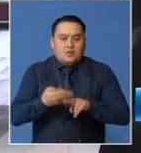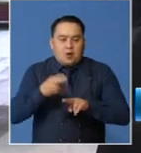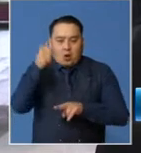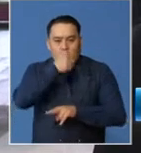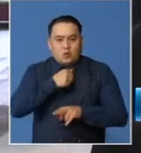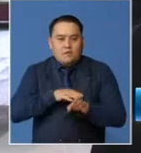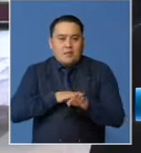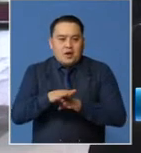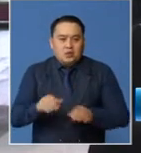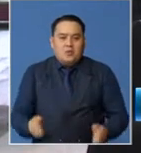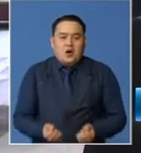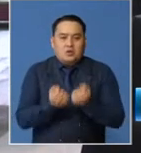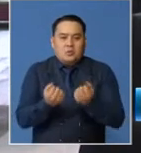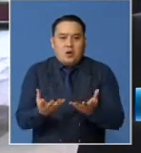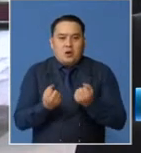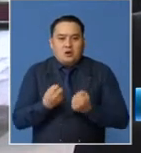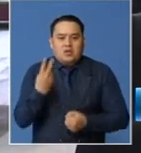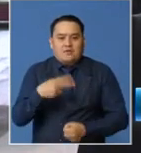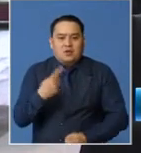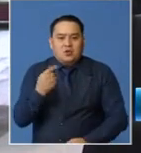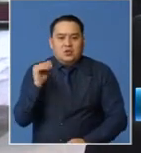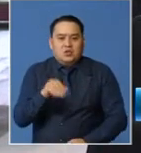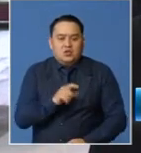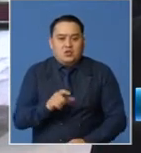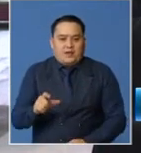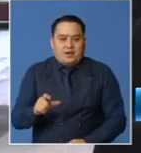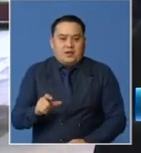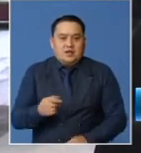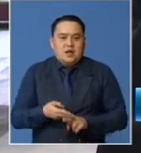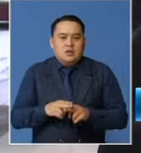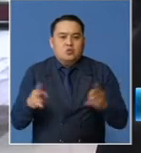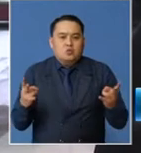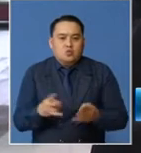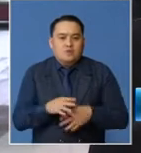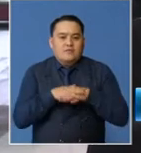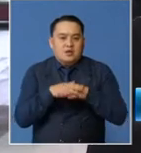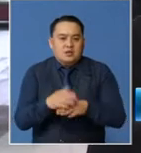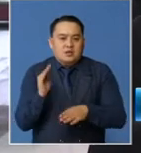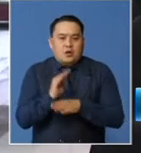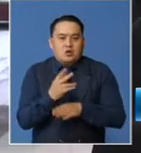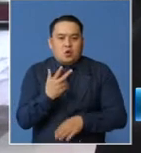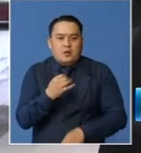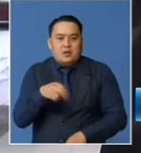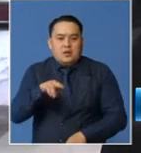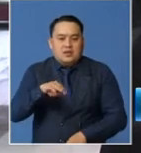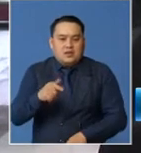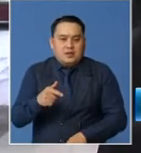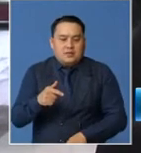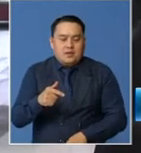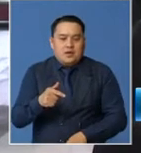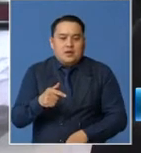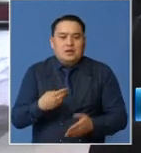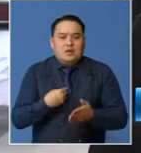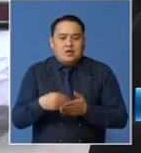году реабилитационную поддержку получат более 21 тысячи человек. Для этих нужд будет выделено свыше 3 миллиардов тенге. За счет